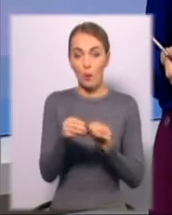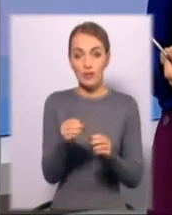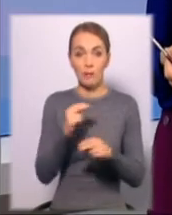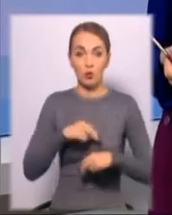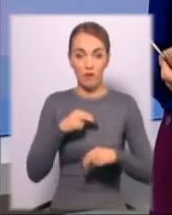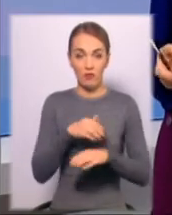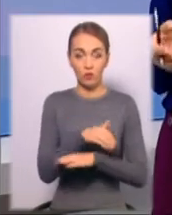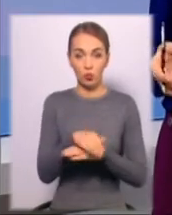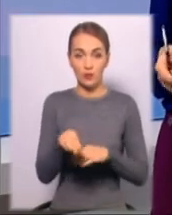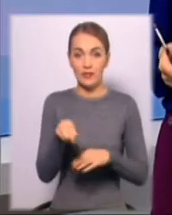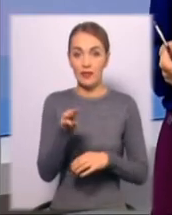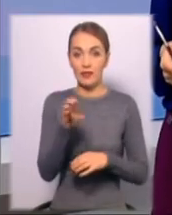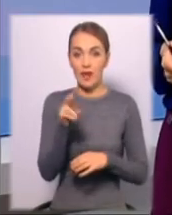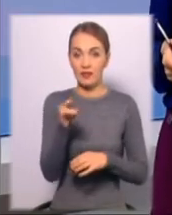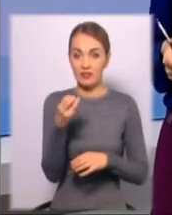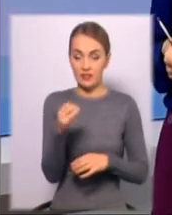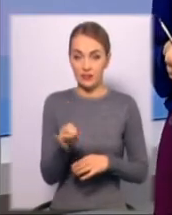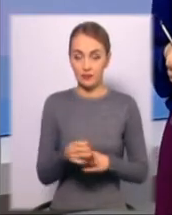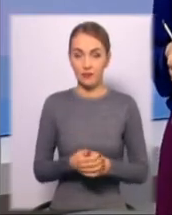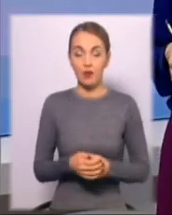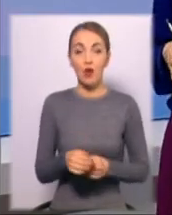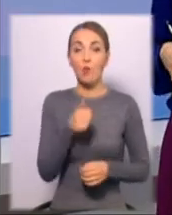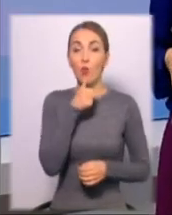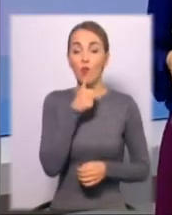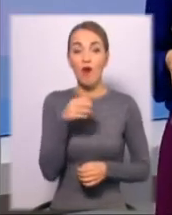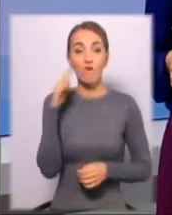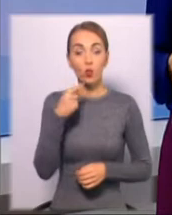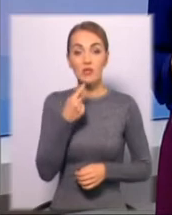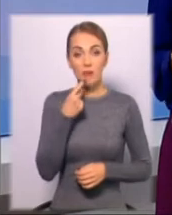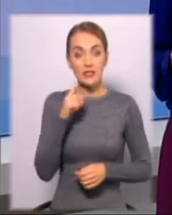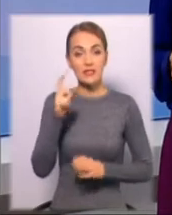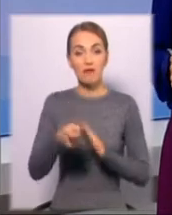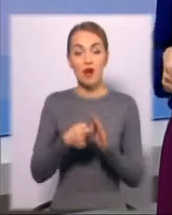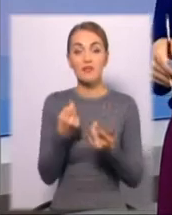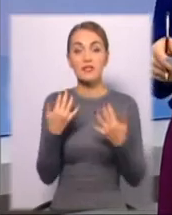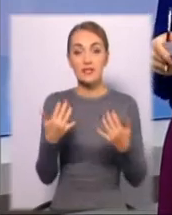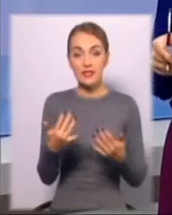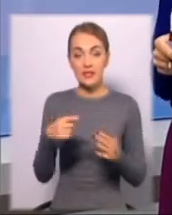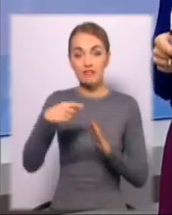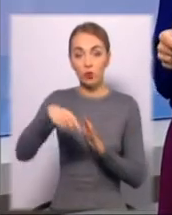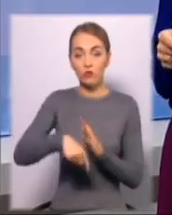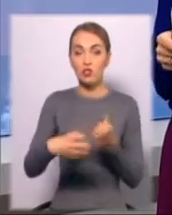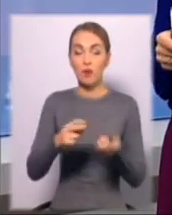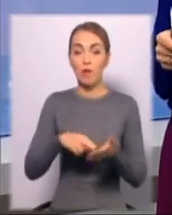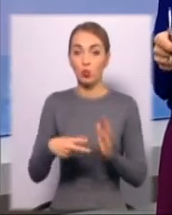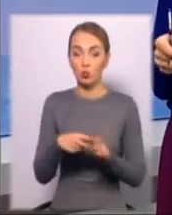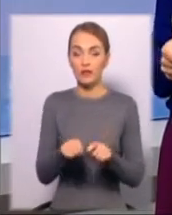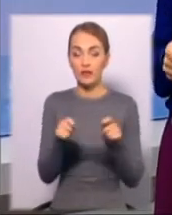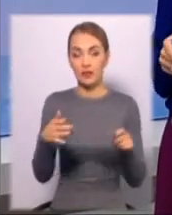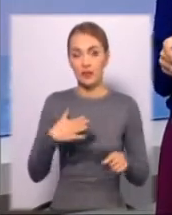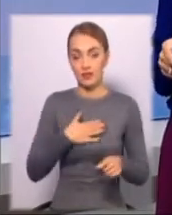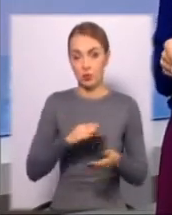вулиці Теремківській. Пробував воду на смак та дізнавався, скільки свердловин ще планують відкрити наш